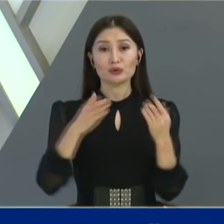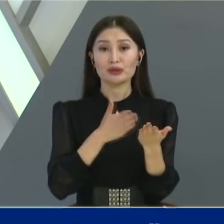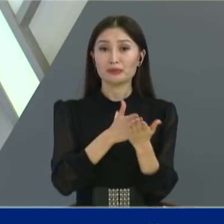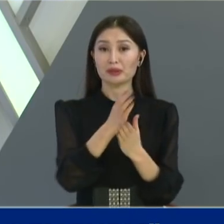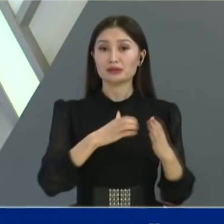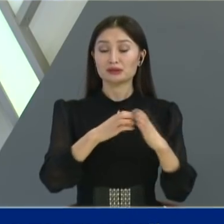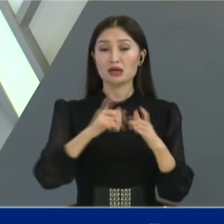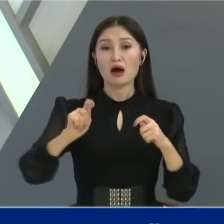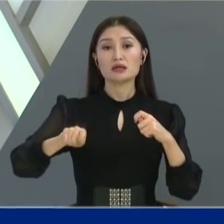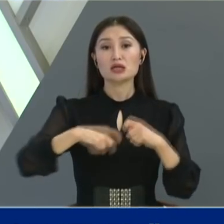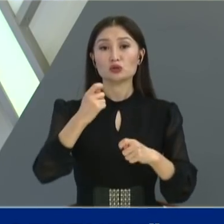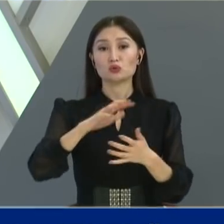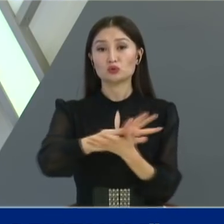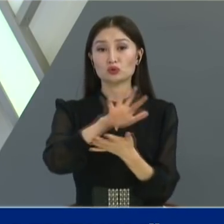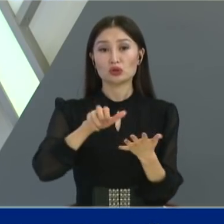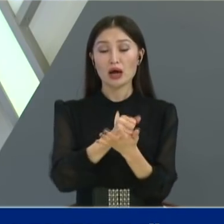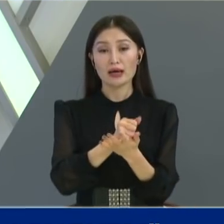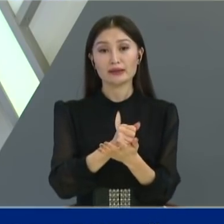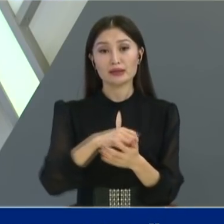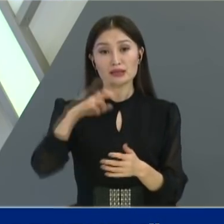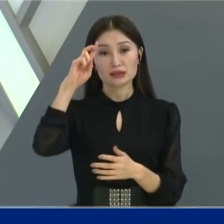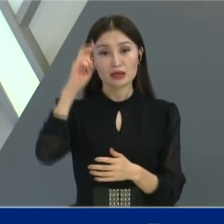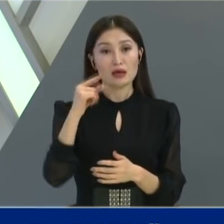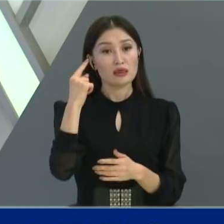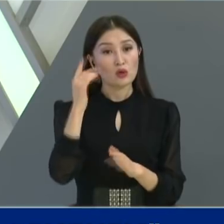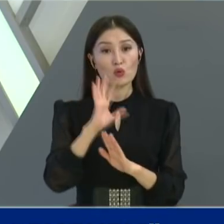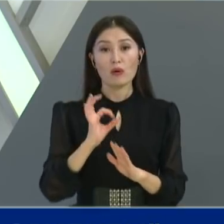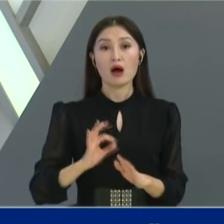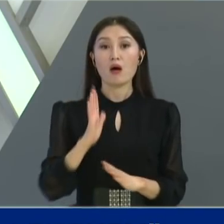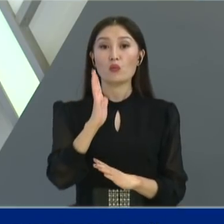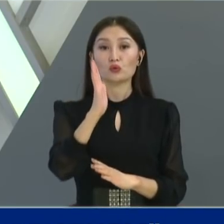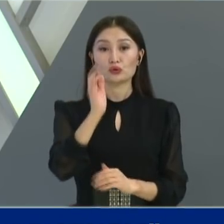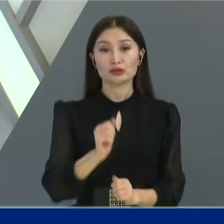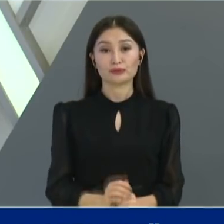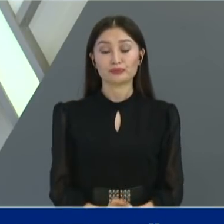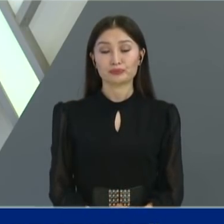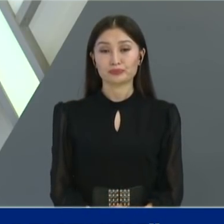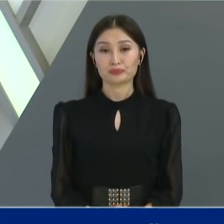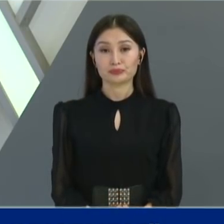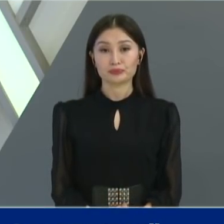политсилы разрушают страну, не думая о будущем.